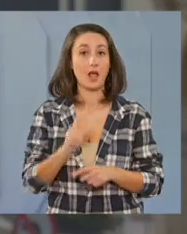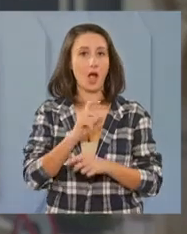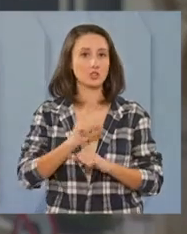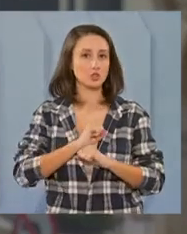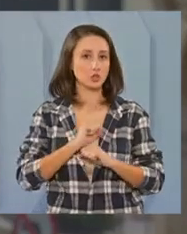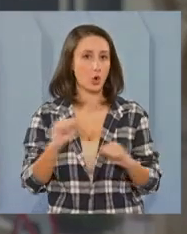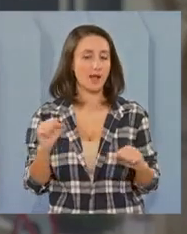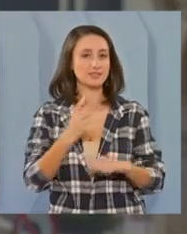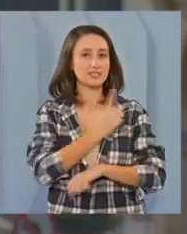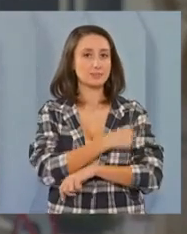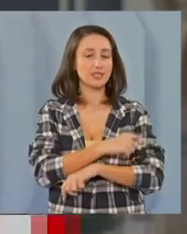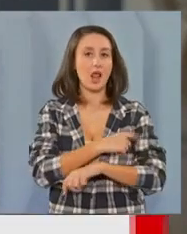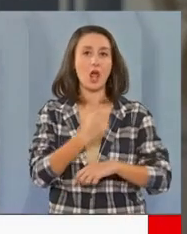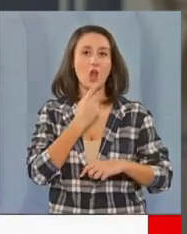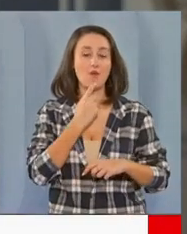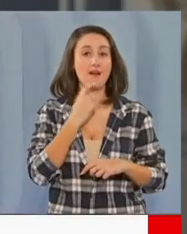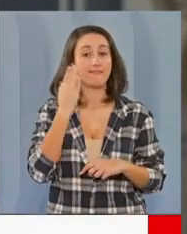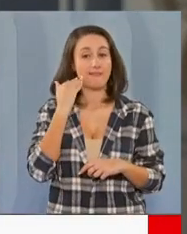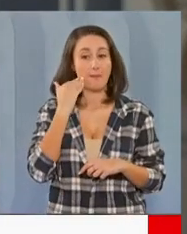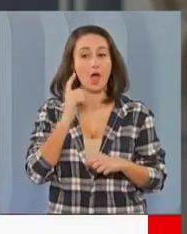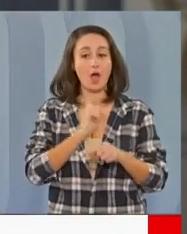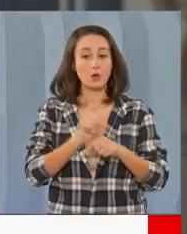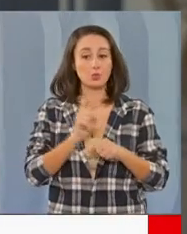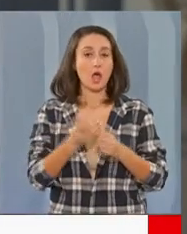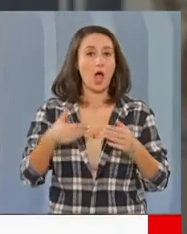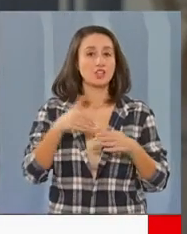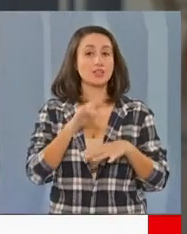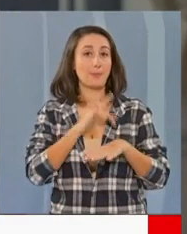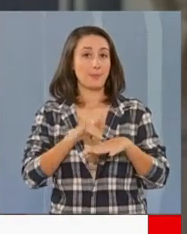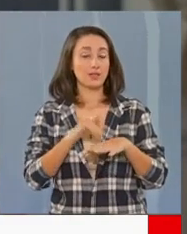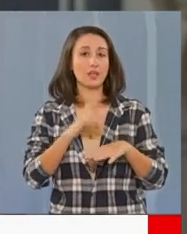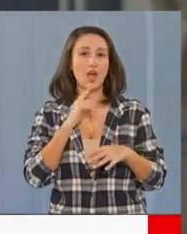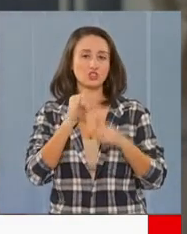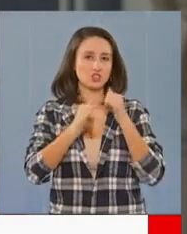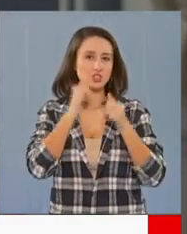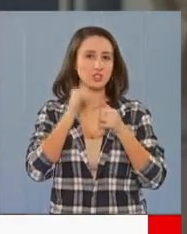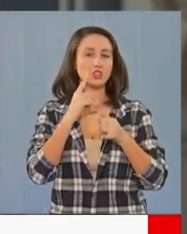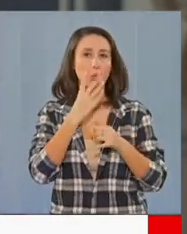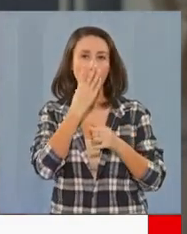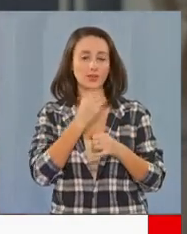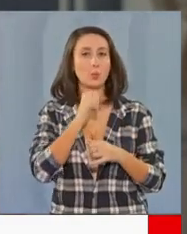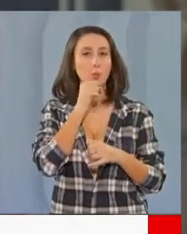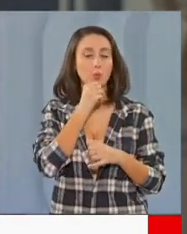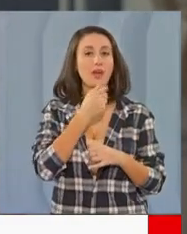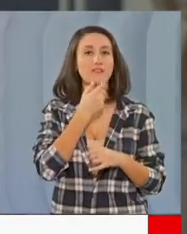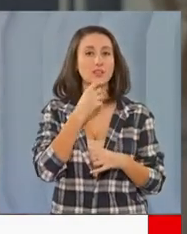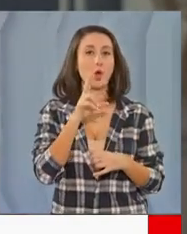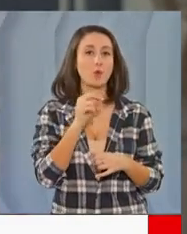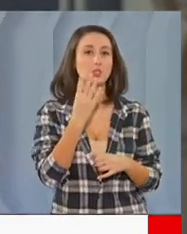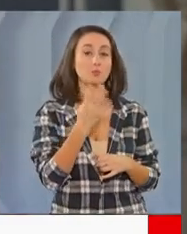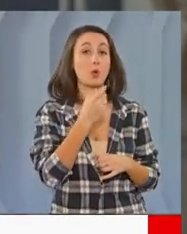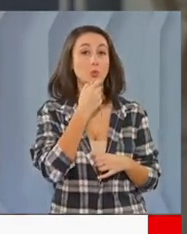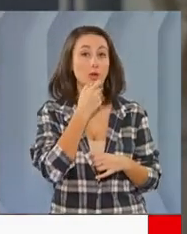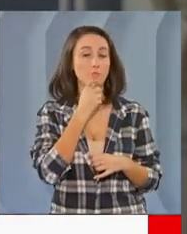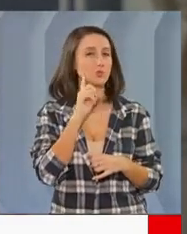Caz șocant într-un spital din Craiova. O femeie acuză personalul medical că i-ar fi jignit și umilit bunica în vârstă de 84 de